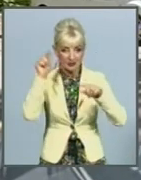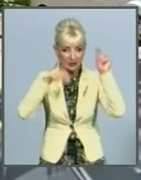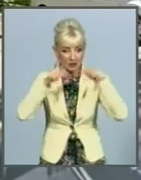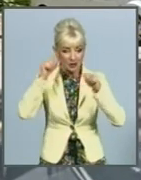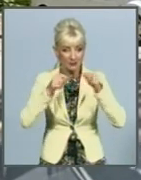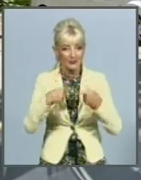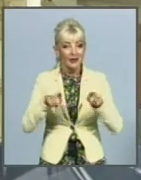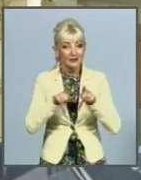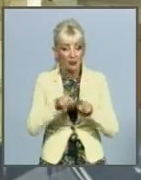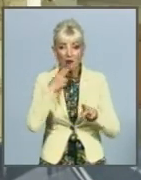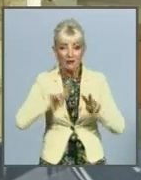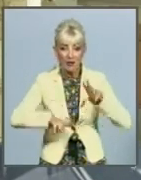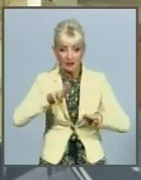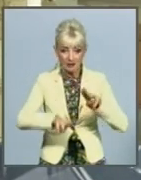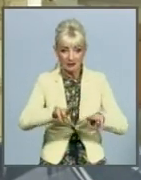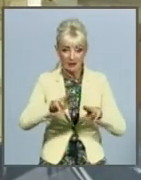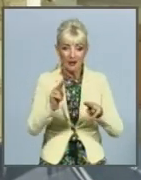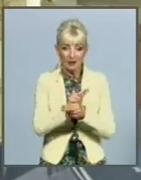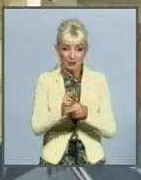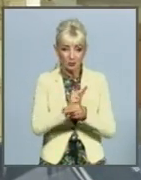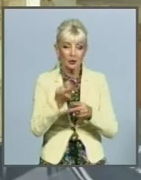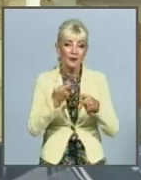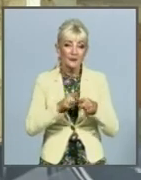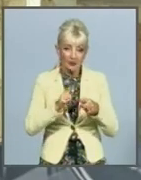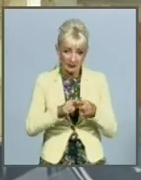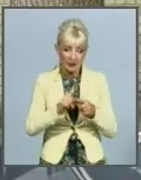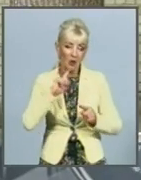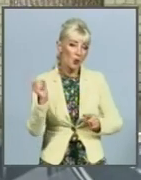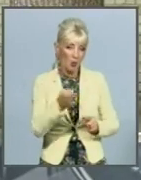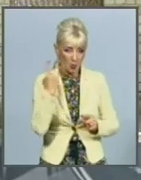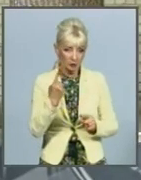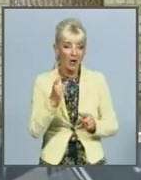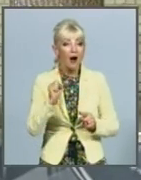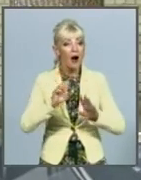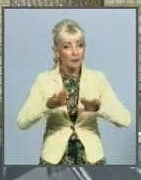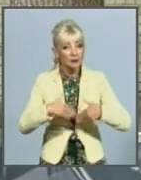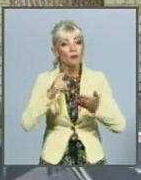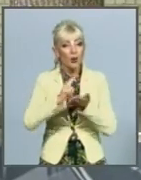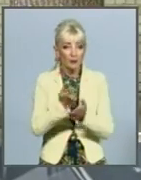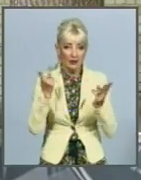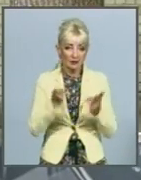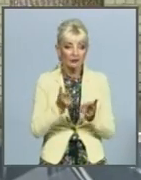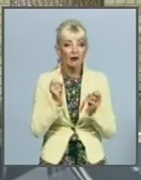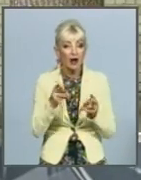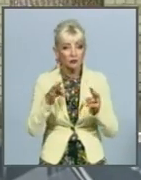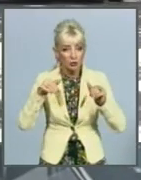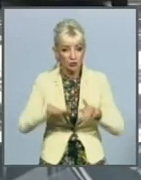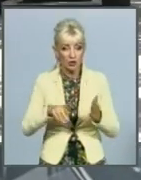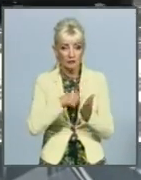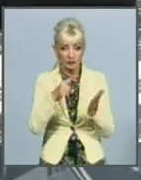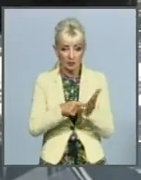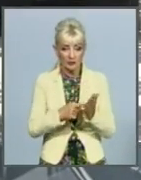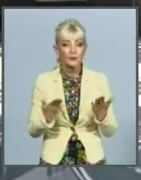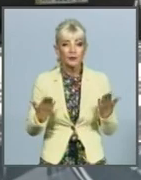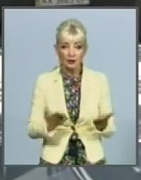Такий клаптиковий ремонт, говорить він, зазвичай вистоює рік. Але потім знову треба буде якось вирішувати питання.